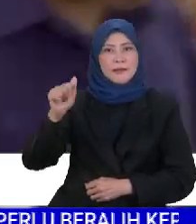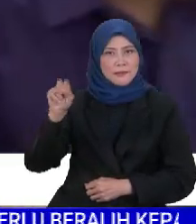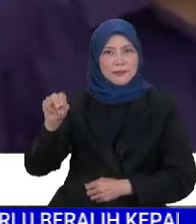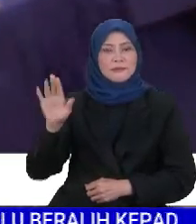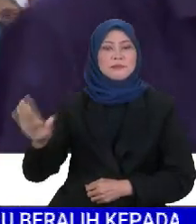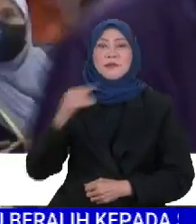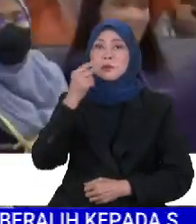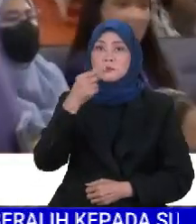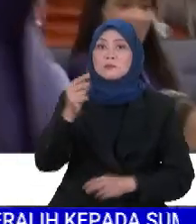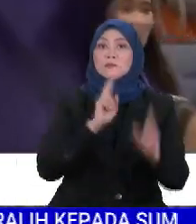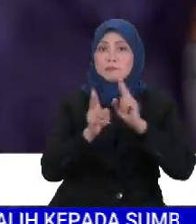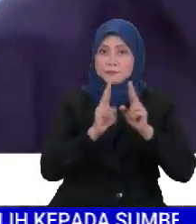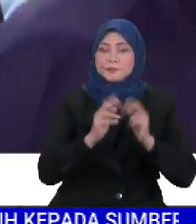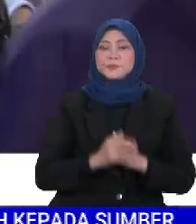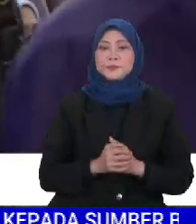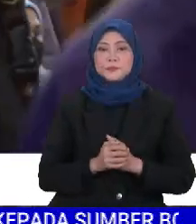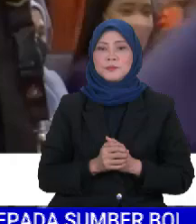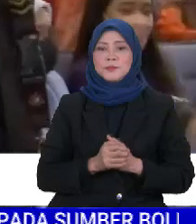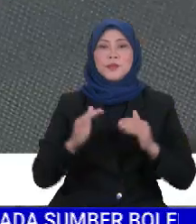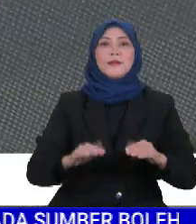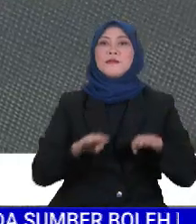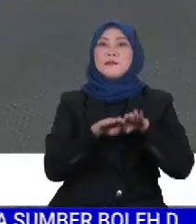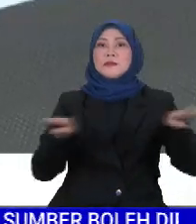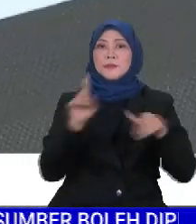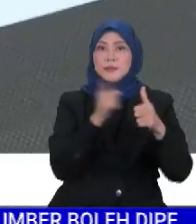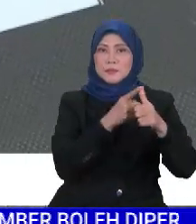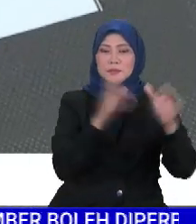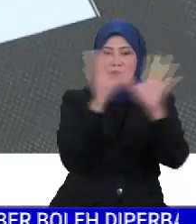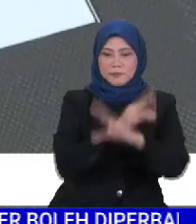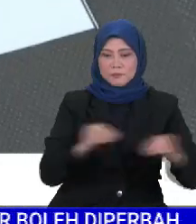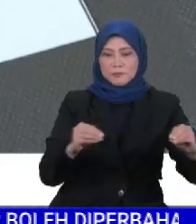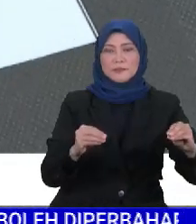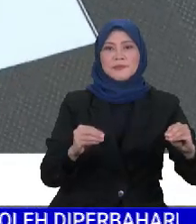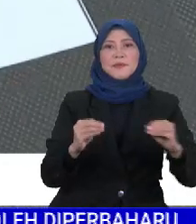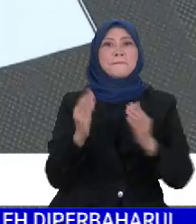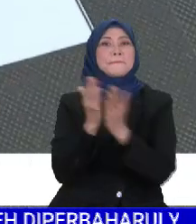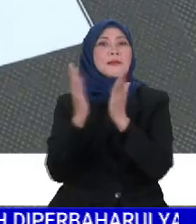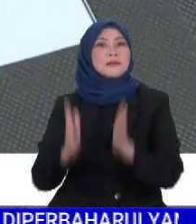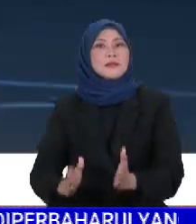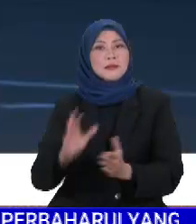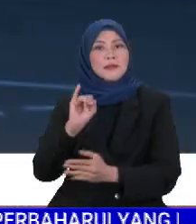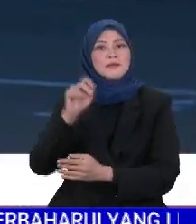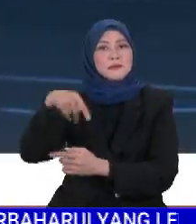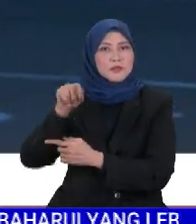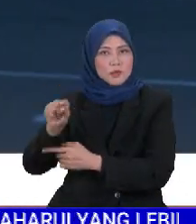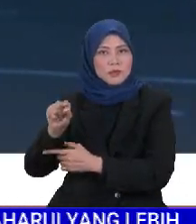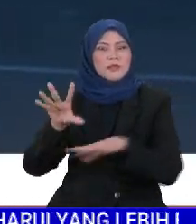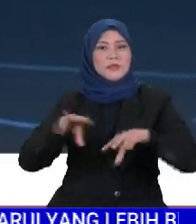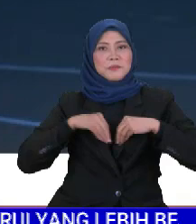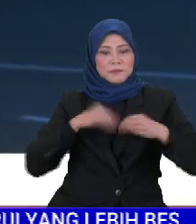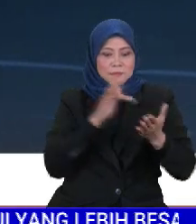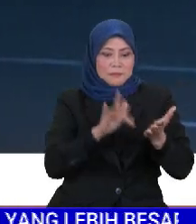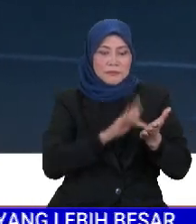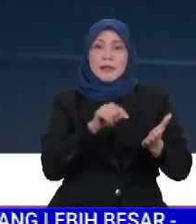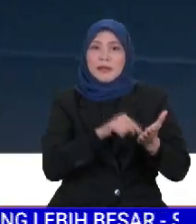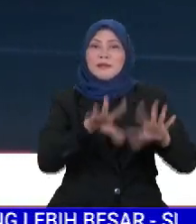pada majlis itu, beliau berkata bagi fasa pertama peringkat Sarawak ini, penuntut IPG di Sarawak merupakan penerima peranti